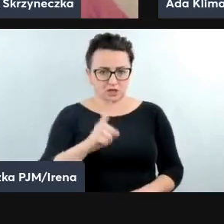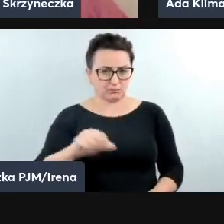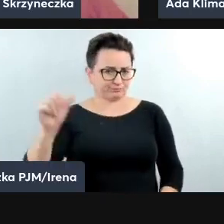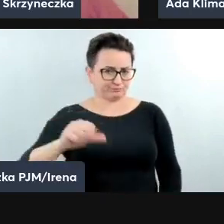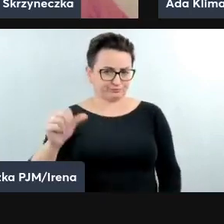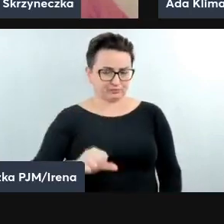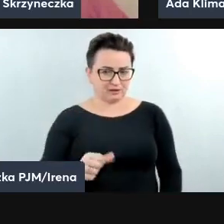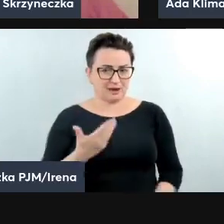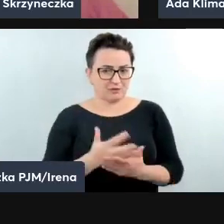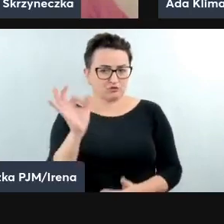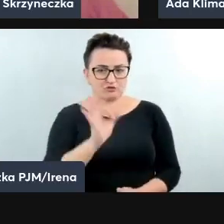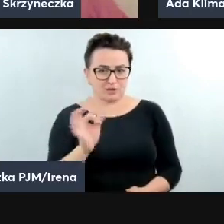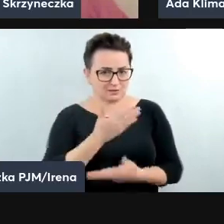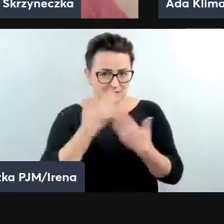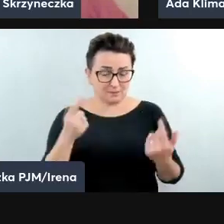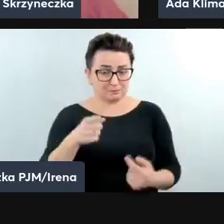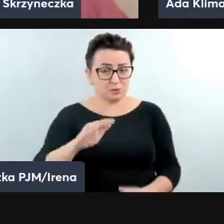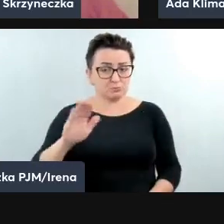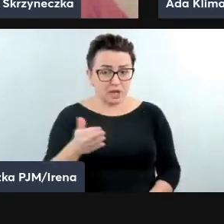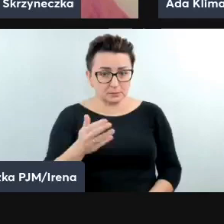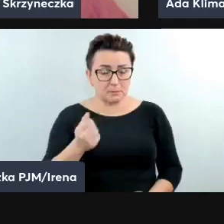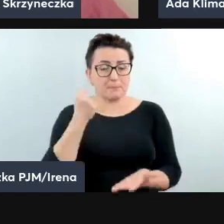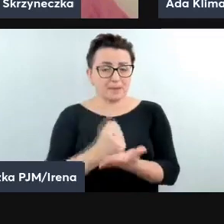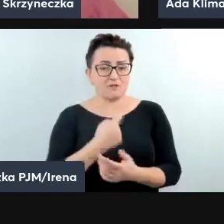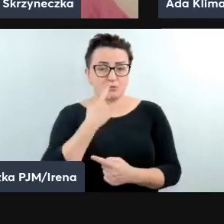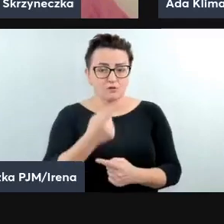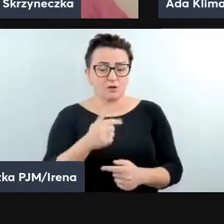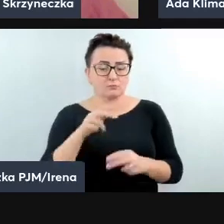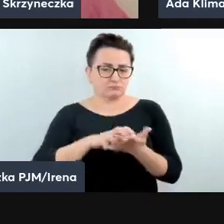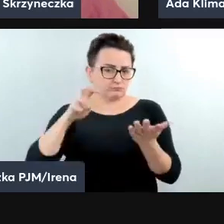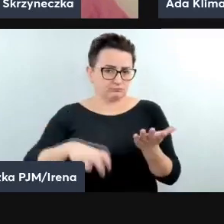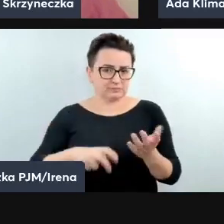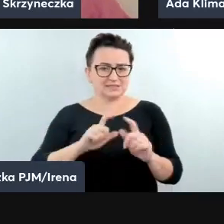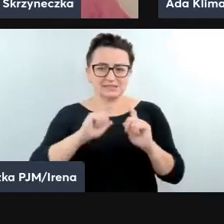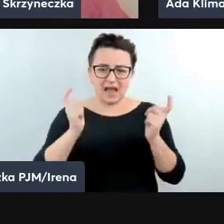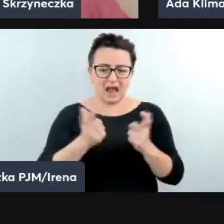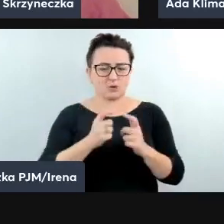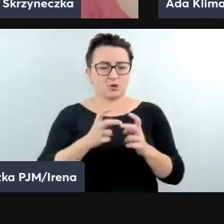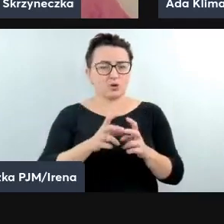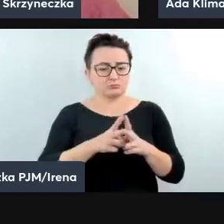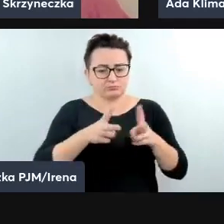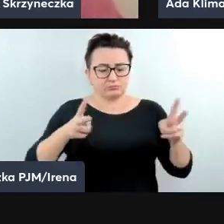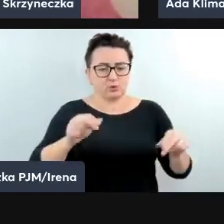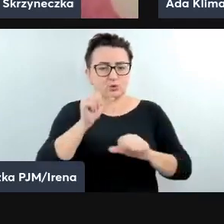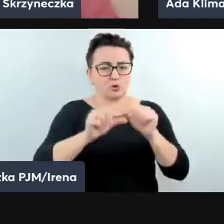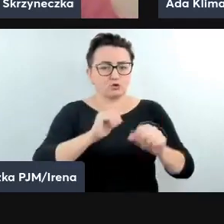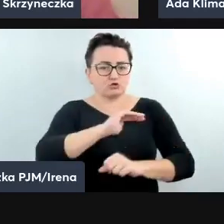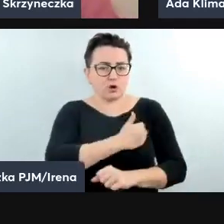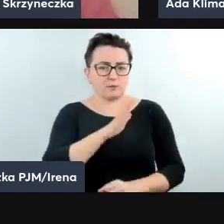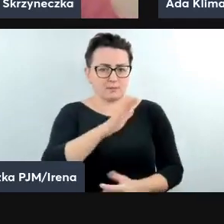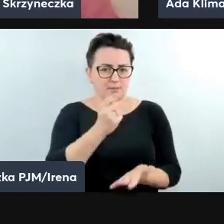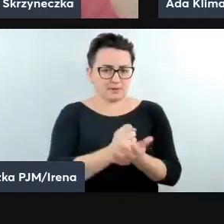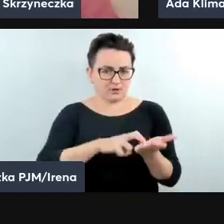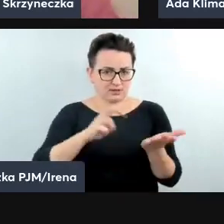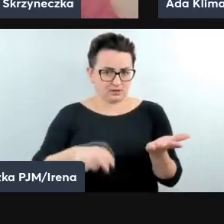można zrezygnować w każdym momencie trwania roku szkolnego, więc nie ma żadnego powodu, znaczy nie ma żadnego problemu, żeby się zwolnić po pierwszej, drugiej,